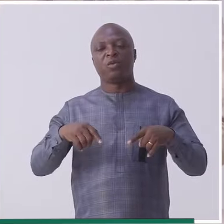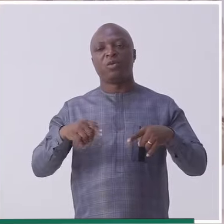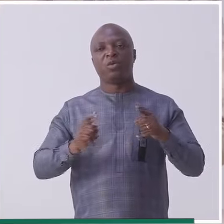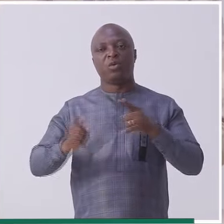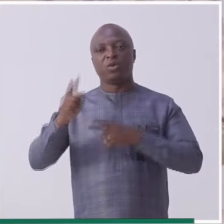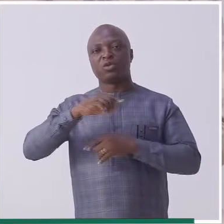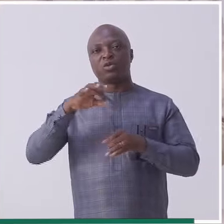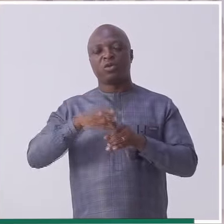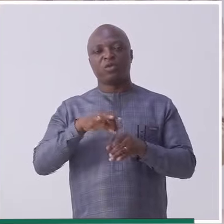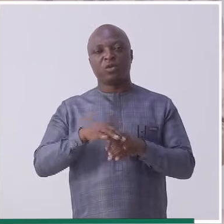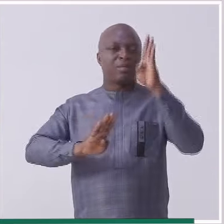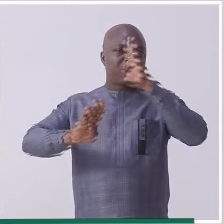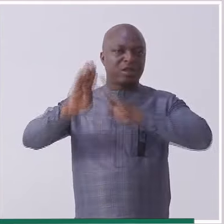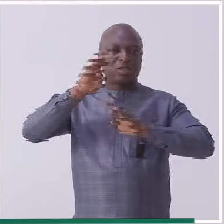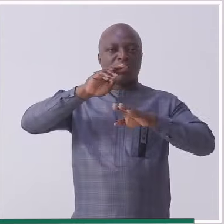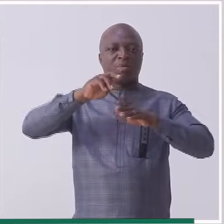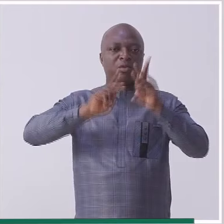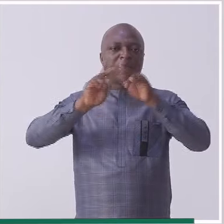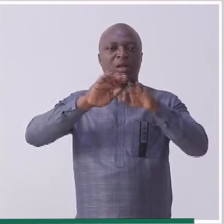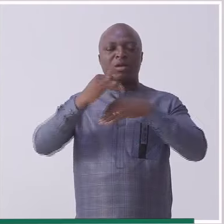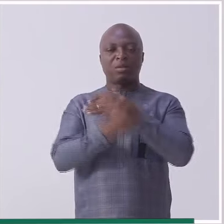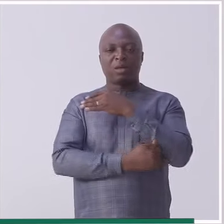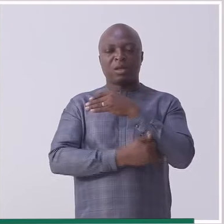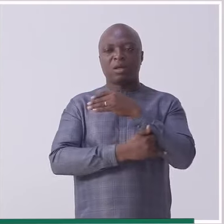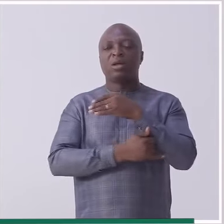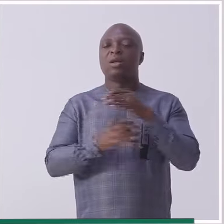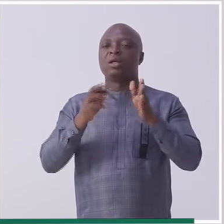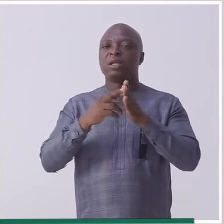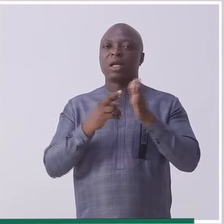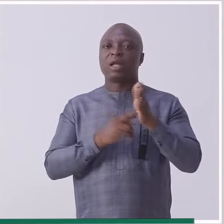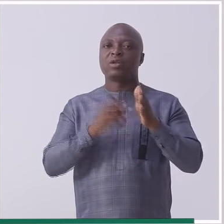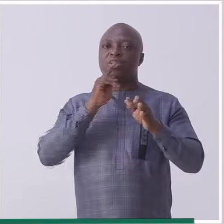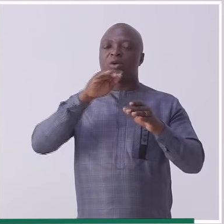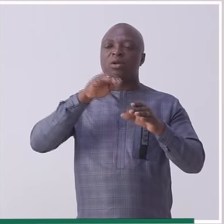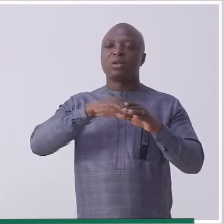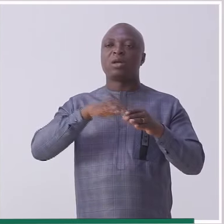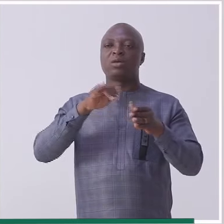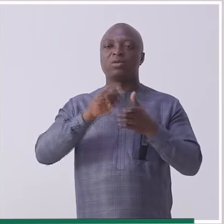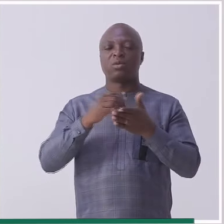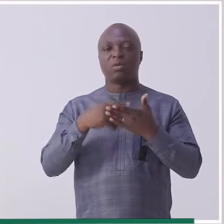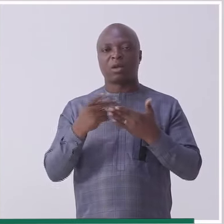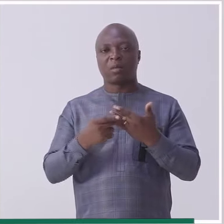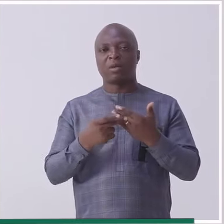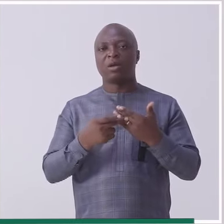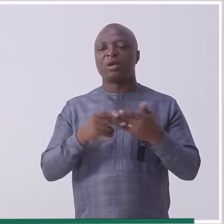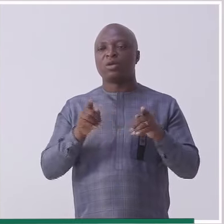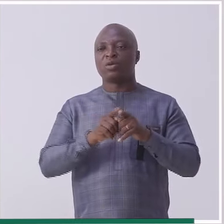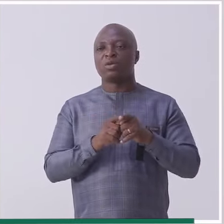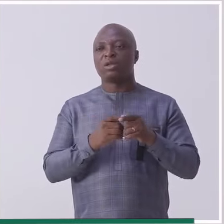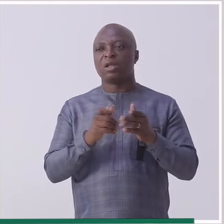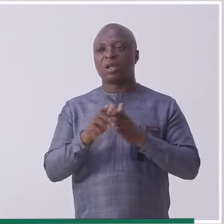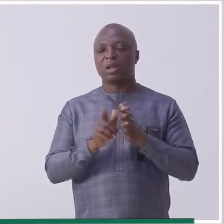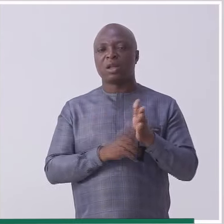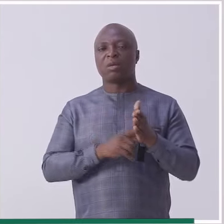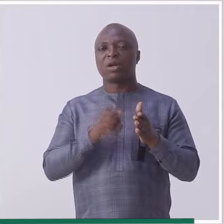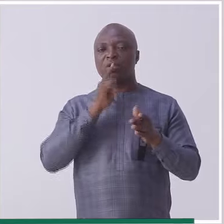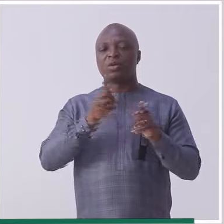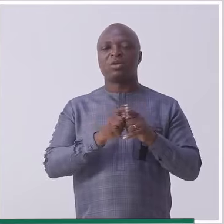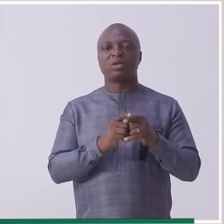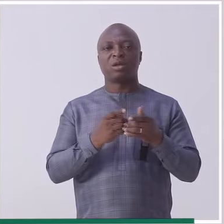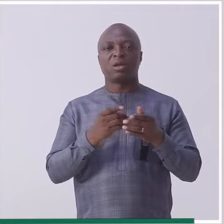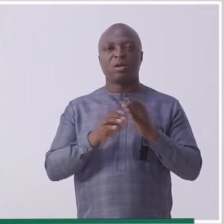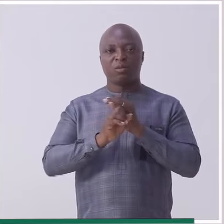pour les manifestations publiques dans notre pays. Ces règles se trouvent dans les lois qui sont appliquées et dans les règlements qui sont